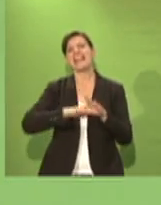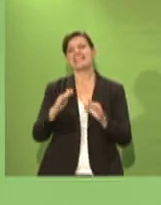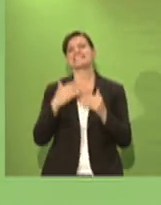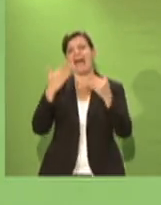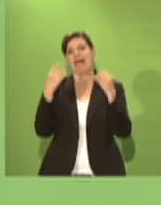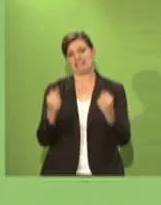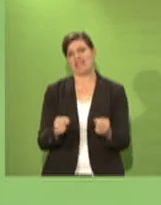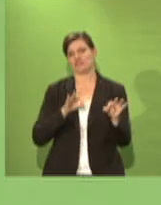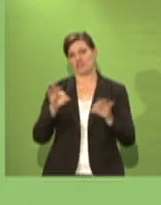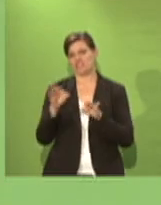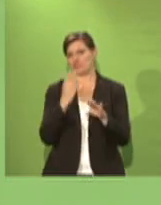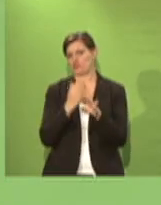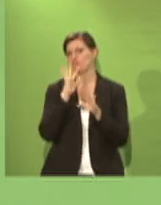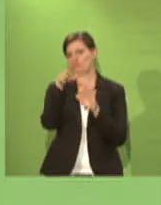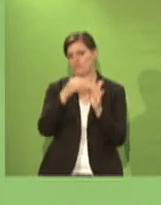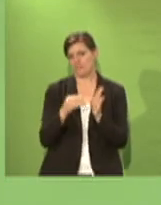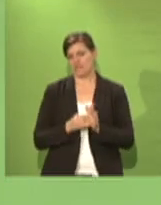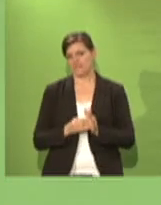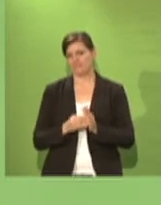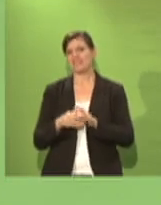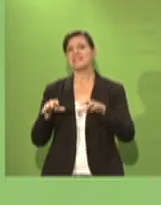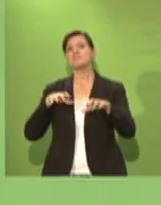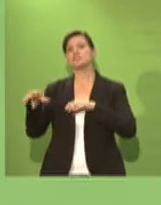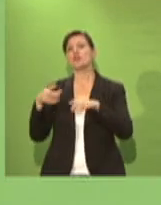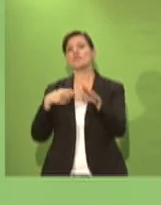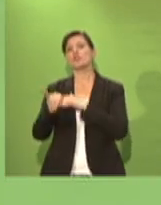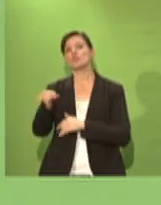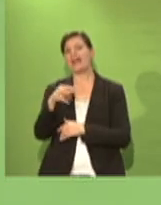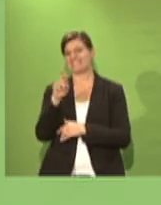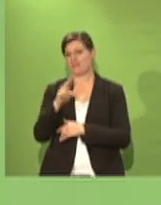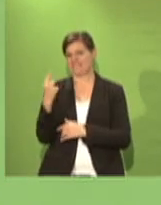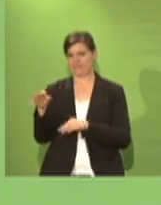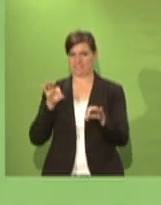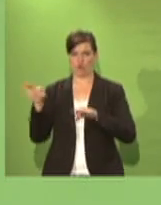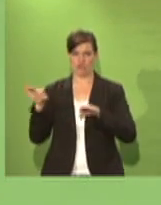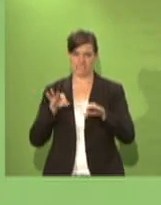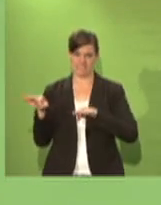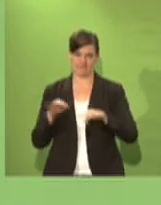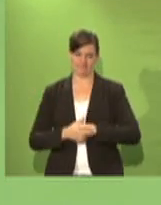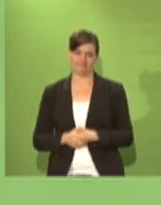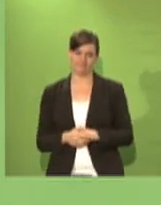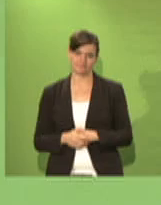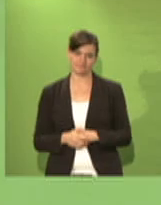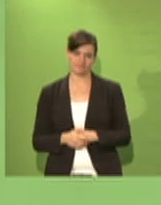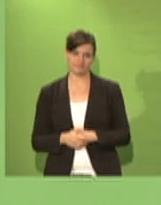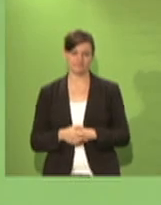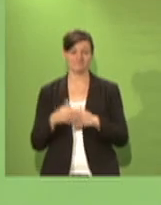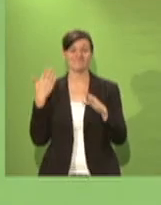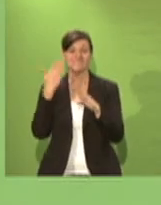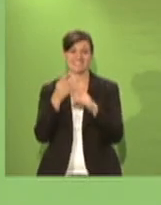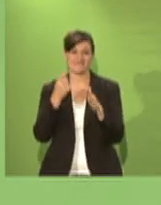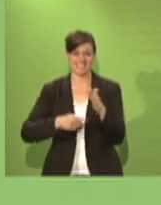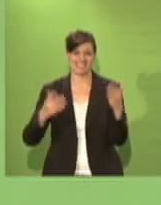Landesnachhaltigkeitsstrategie, die im Gange ist und im Ministerium von Johannes Remmel koordiniert wird. Was bisher fehlt, ist